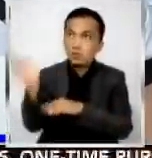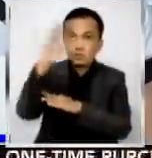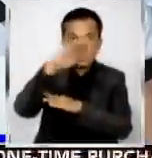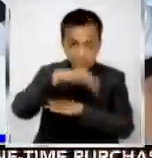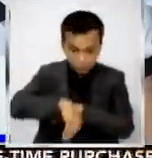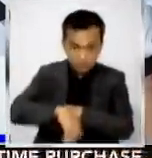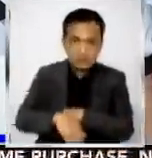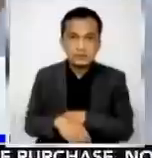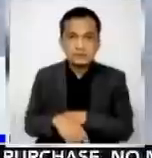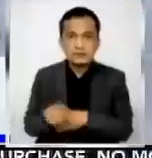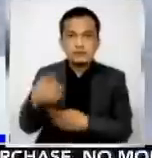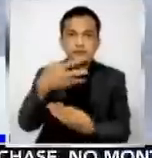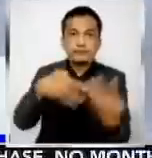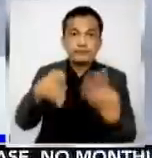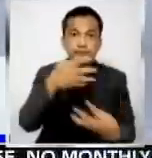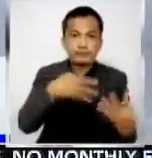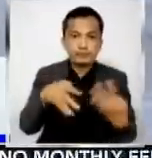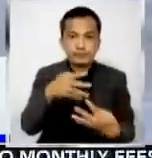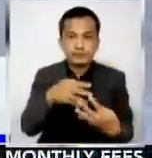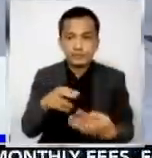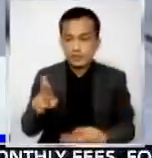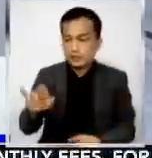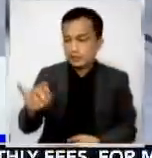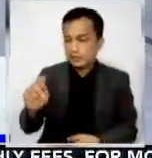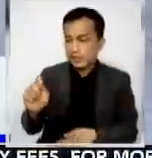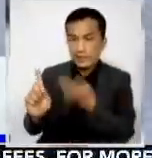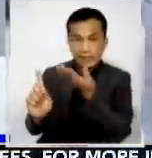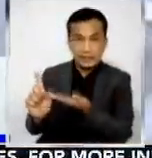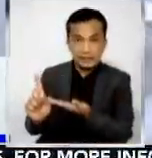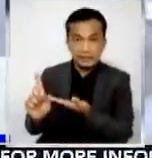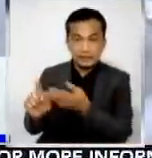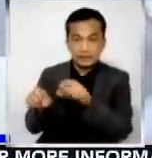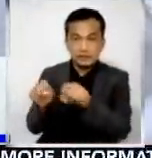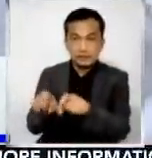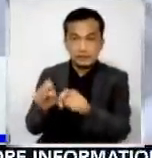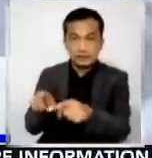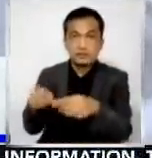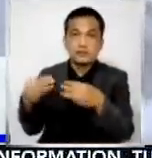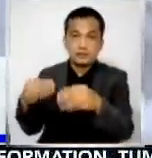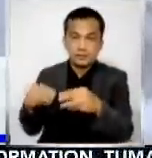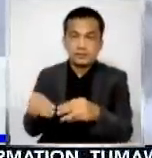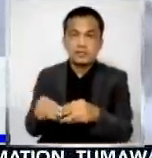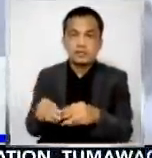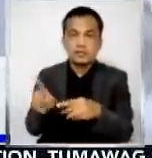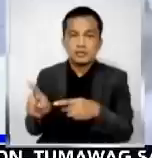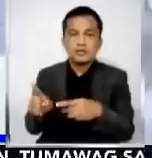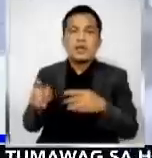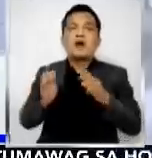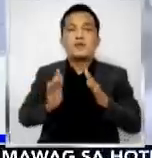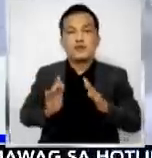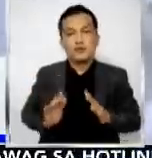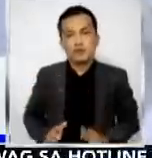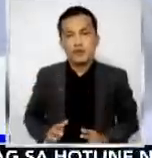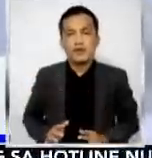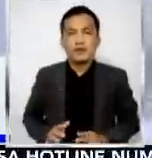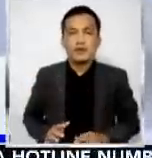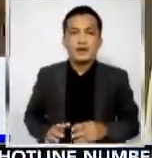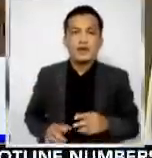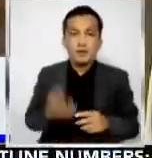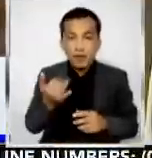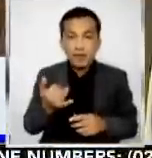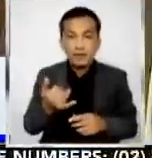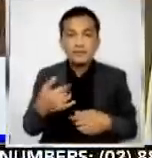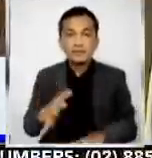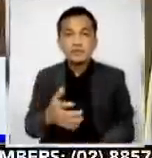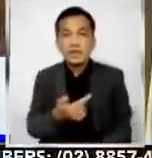ang nakakasalamuhan ni Rita Lizada sa pagtitinda niya sa palengke. Kaya nakahinga rin siya ng maluwag nang mabakunahan na kanina.